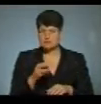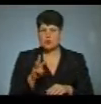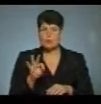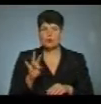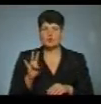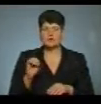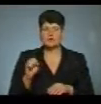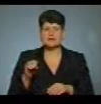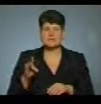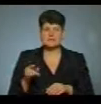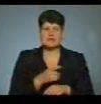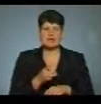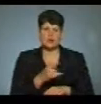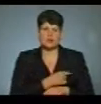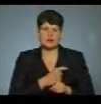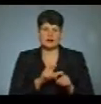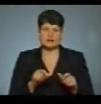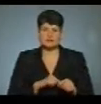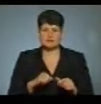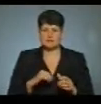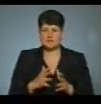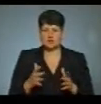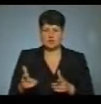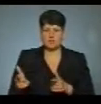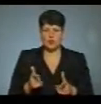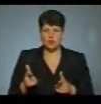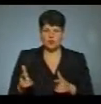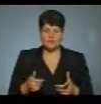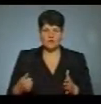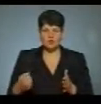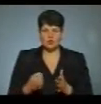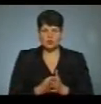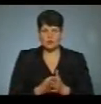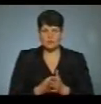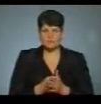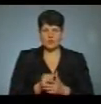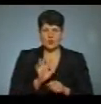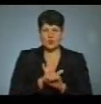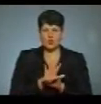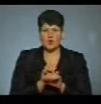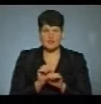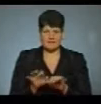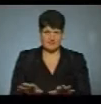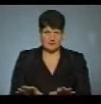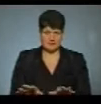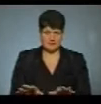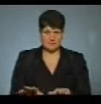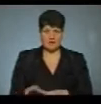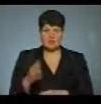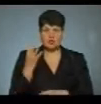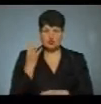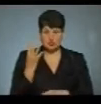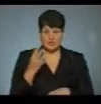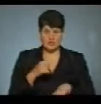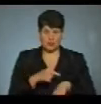Монастирська лікарня найбільш саме підготовленіше до коронавірусу. 4